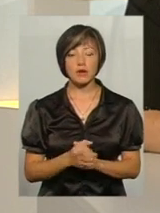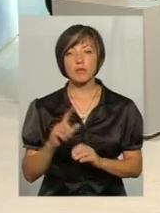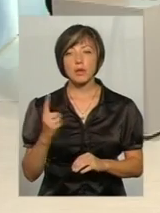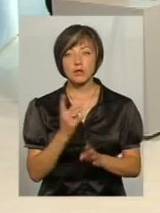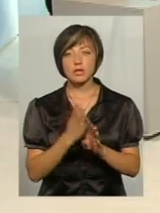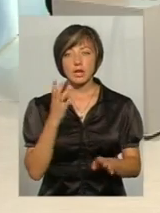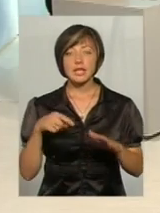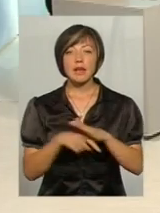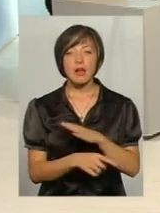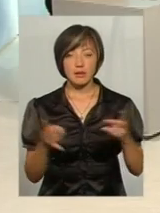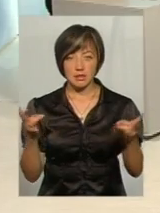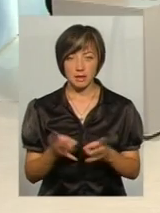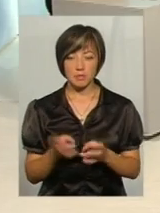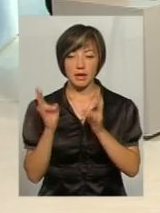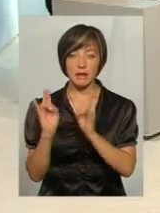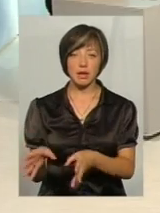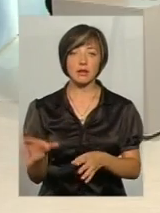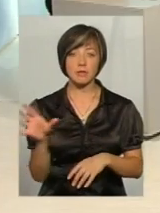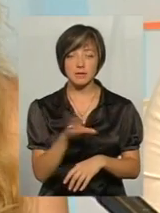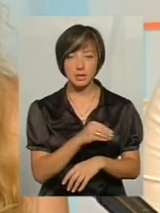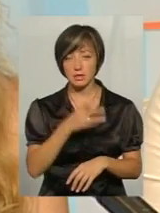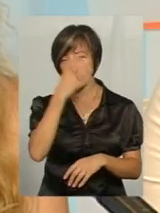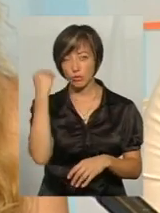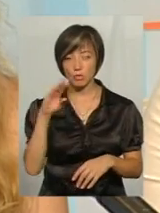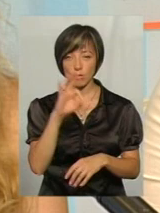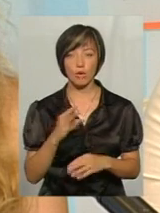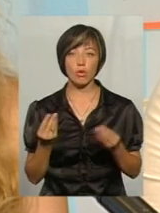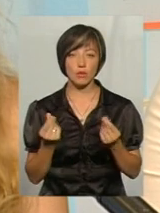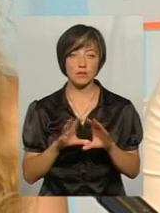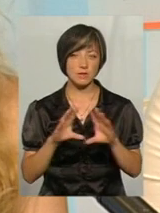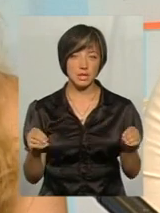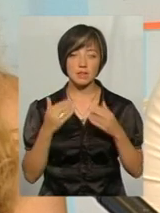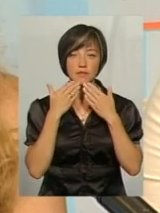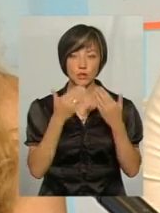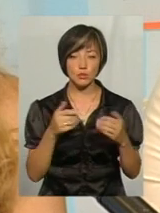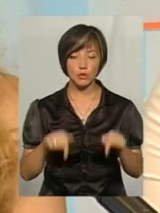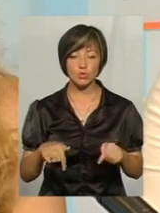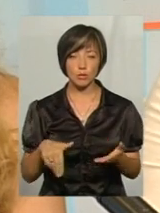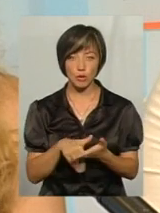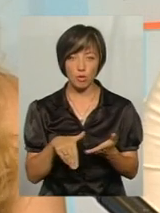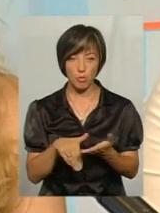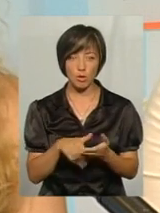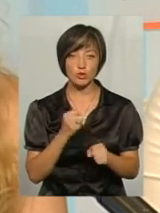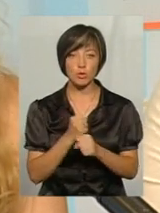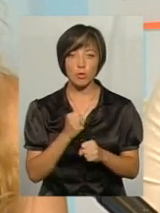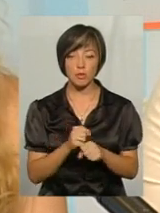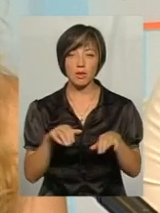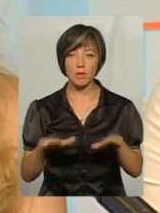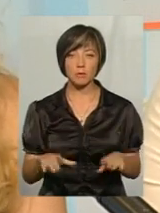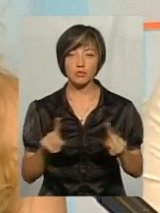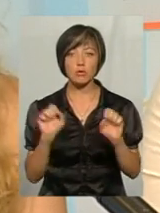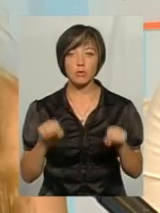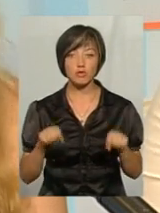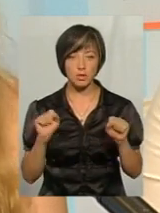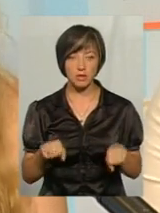чергу тікати, кидати все. Забудьте про ті гроші, вже все. Зверніться тут по допомогу, зробимо на місці, що